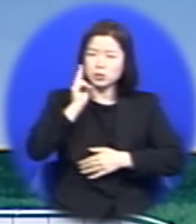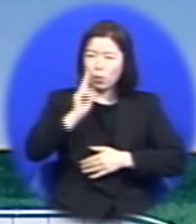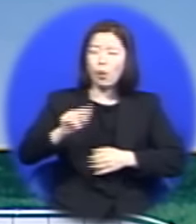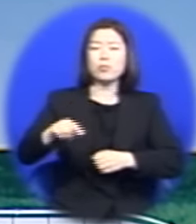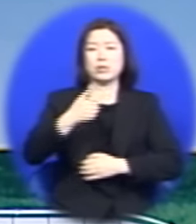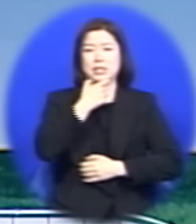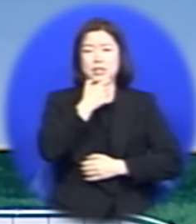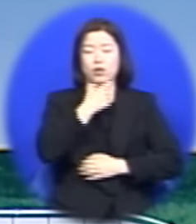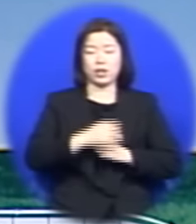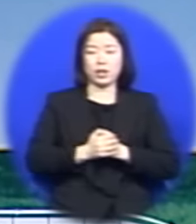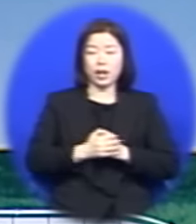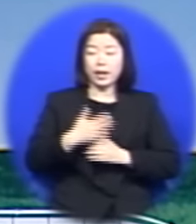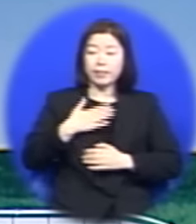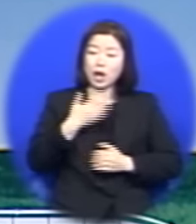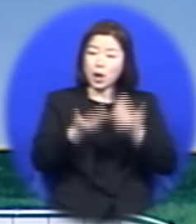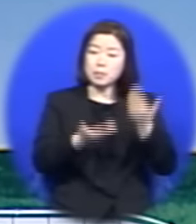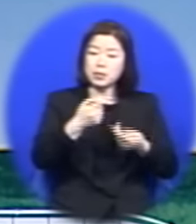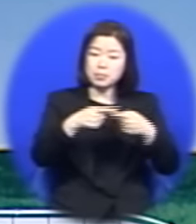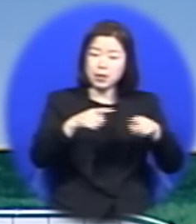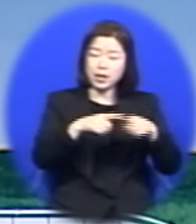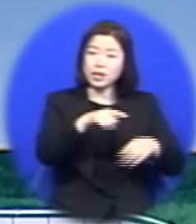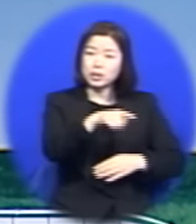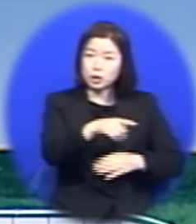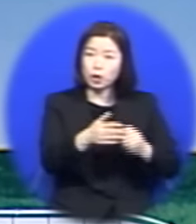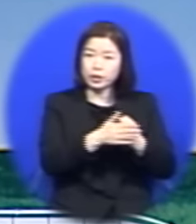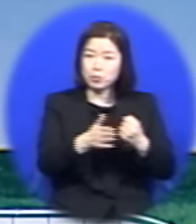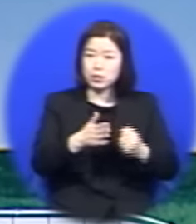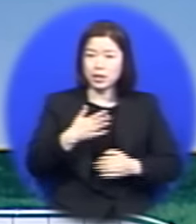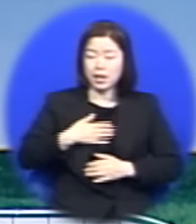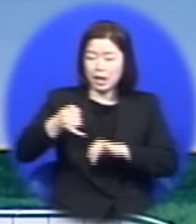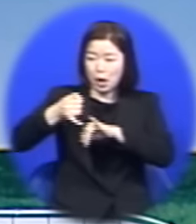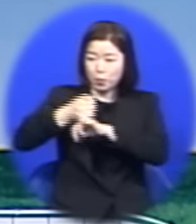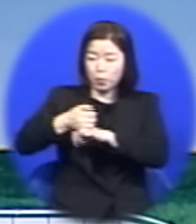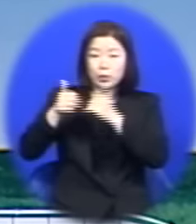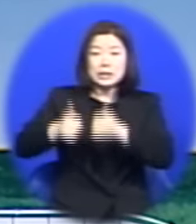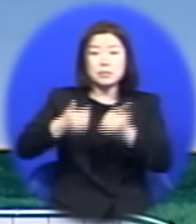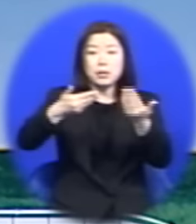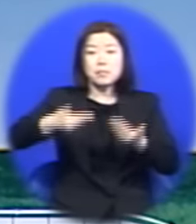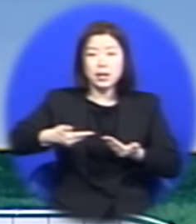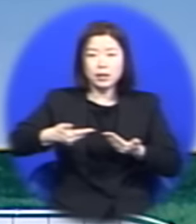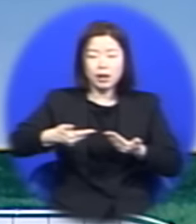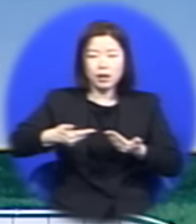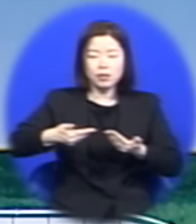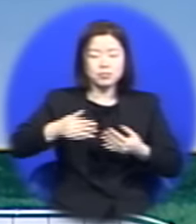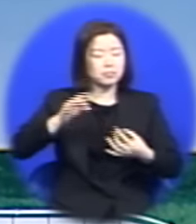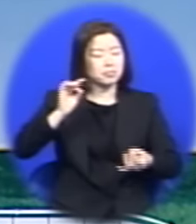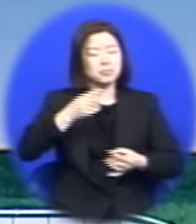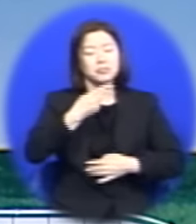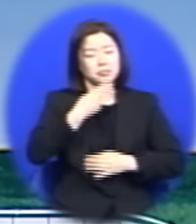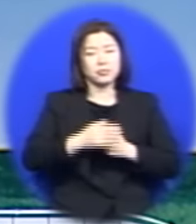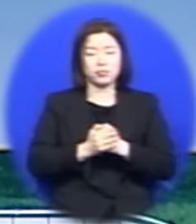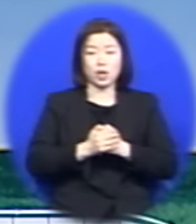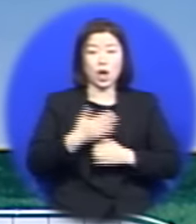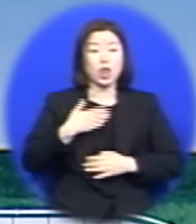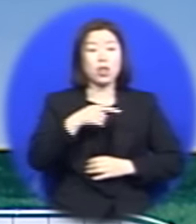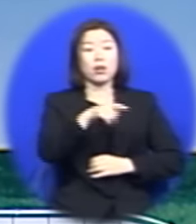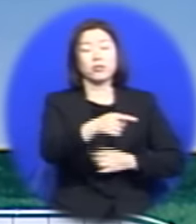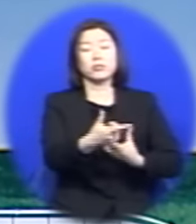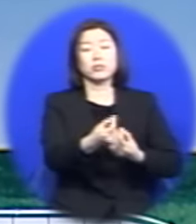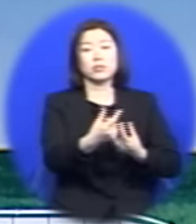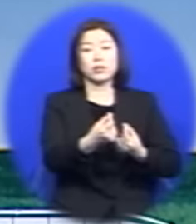내가 비판한 그것으로 반드시 내가 심판을 받게 됩니다. 꼼짝 없습니다. 내가 그렇게 비판을